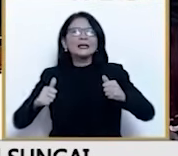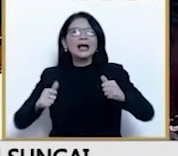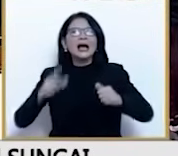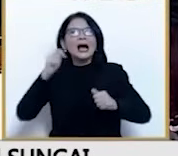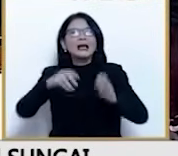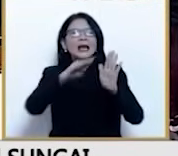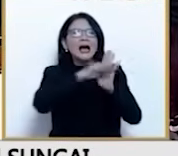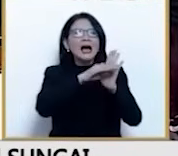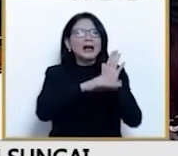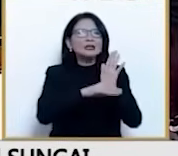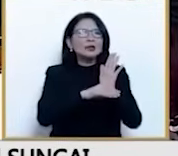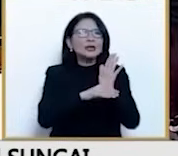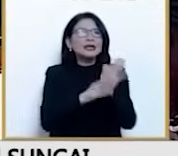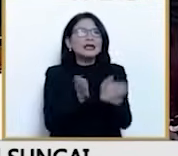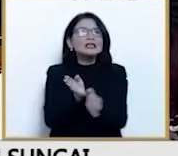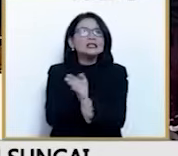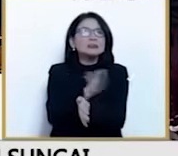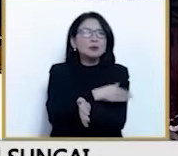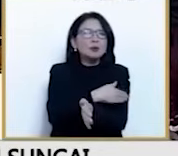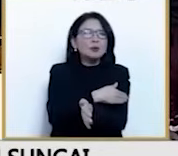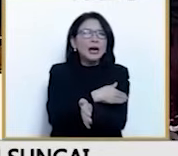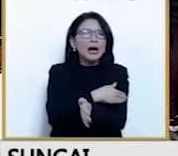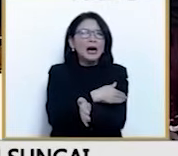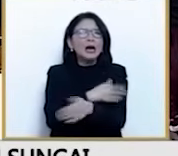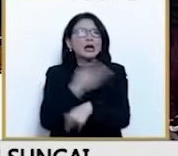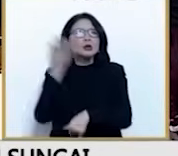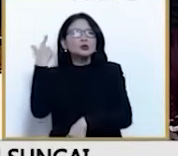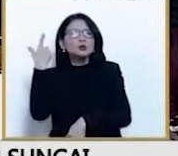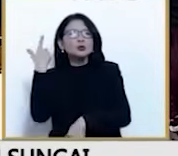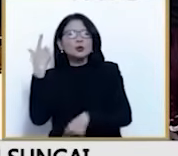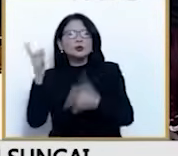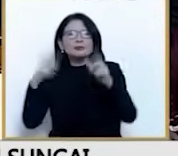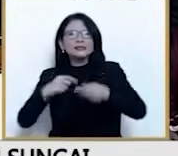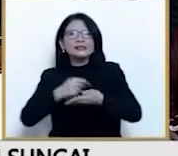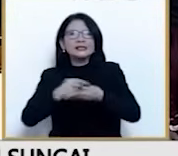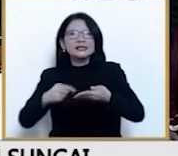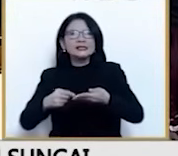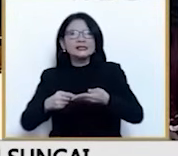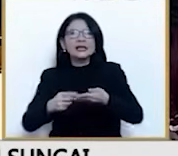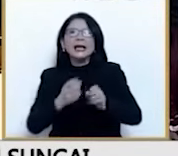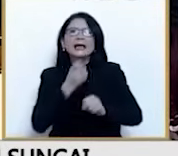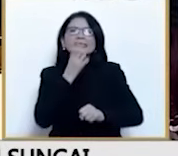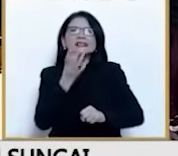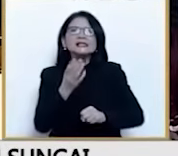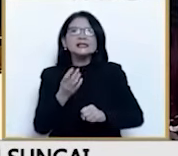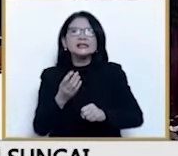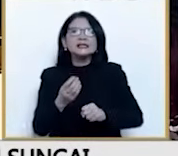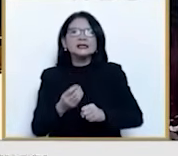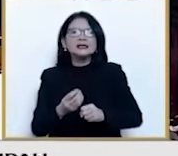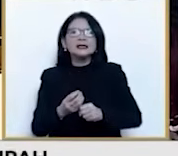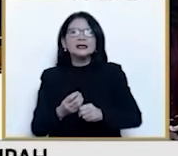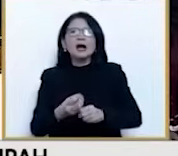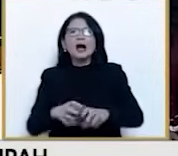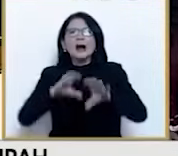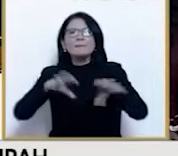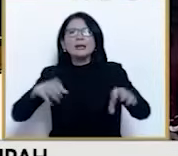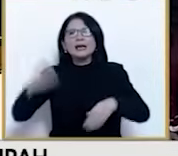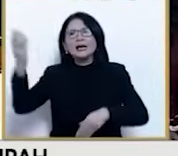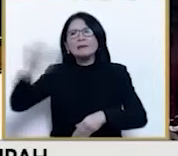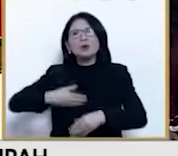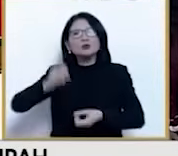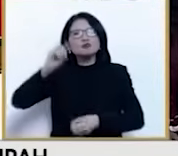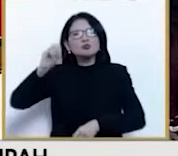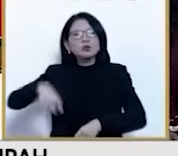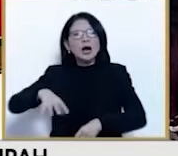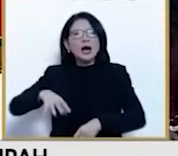dari kabinet lama saat Mas Pram masih menjadi sekretaris kabinet dulu, yaitu aturan yang mengizinkan banjir barang impor murah.